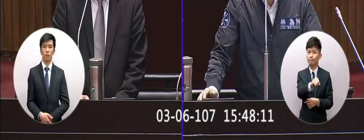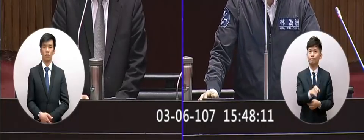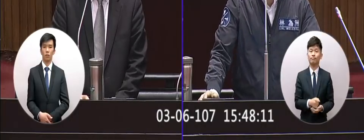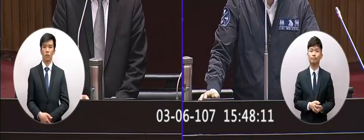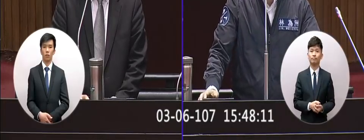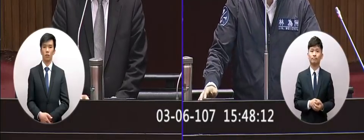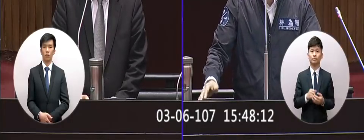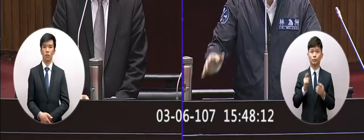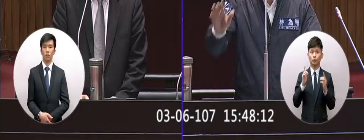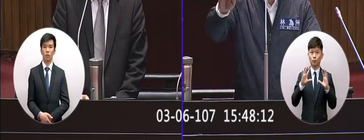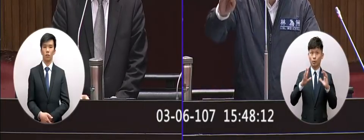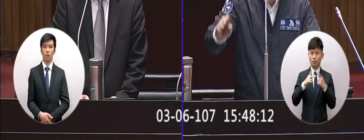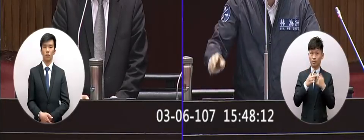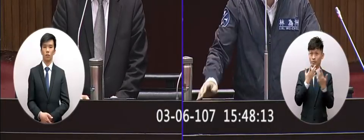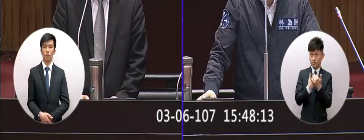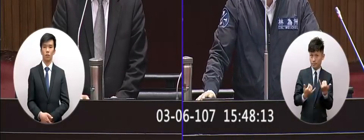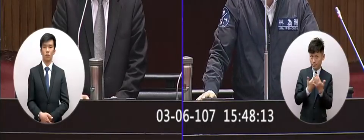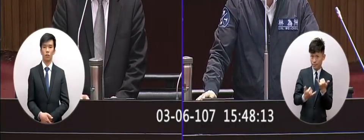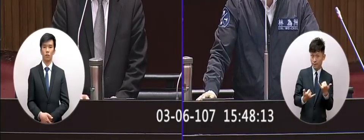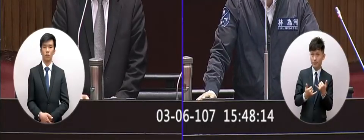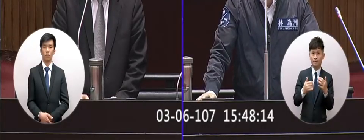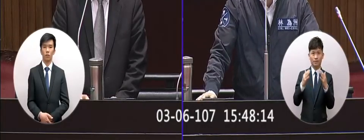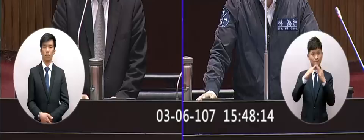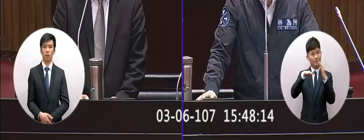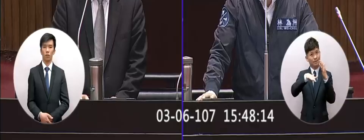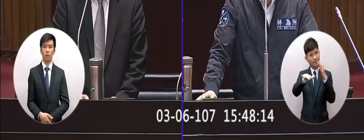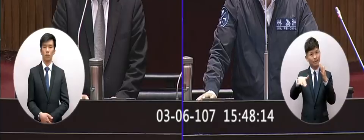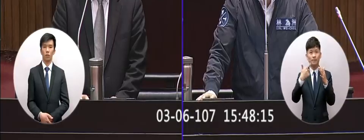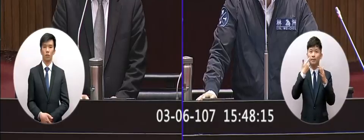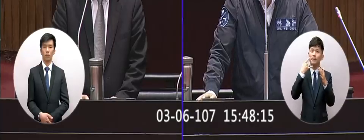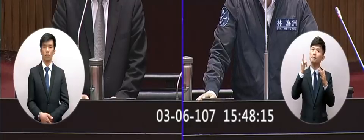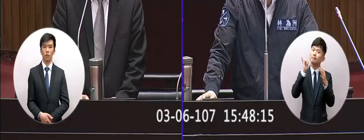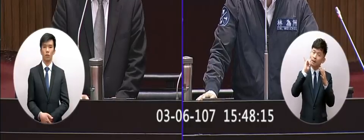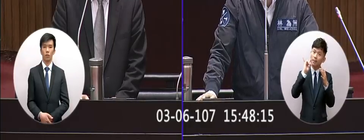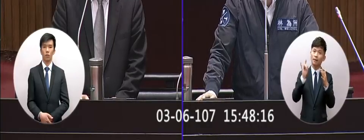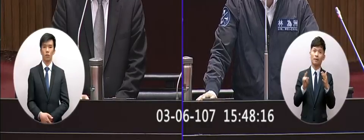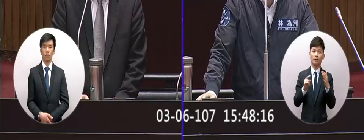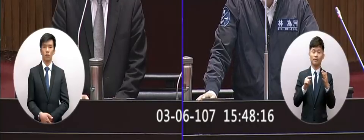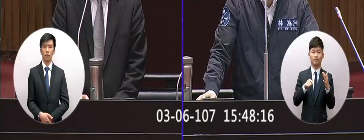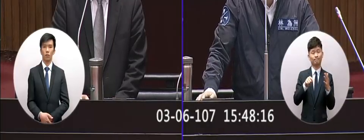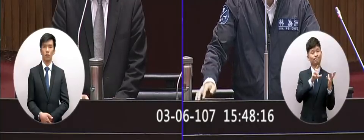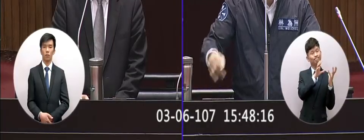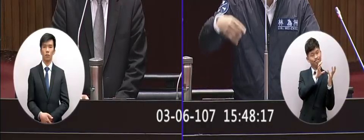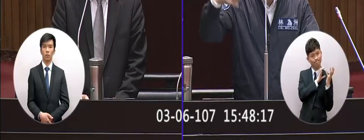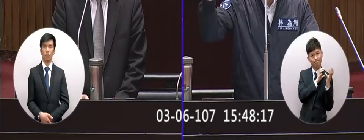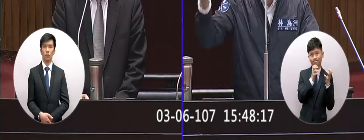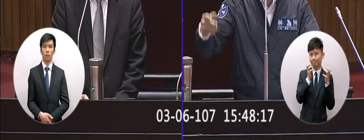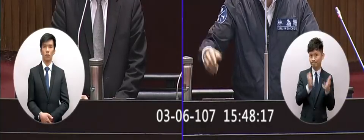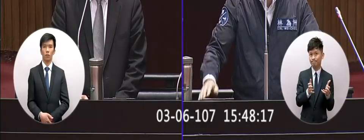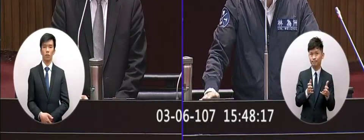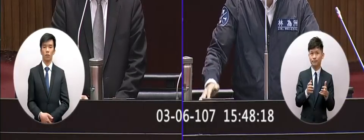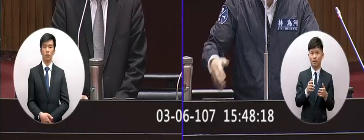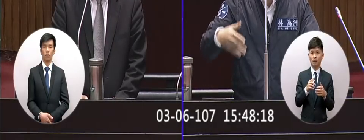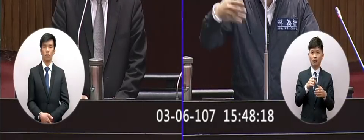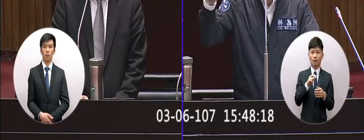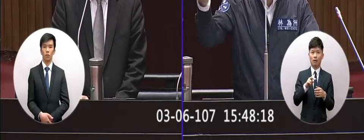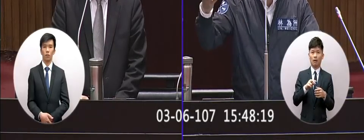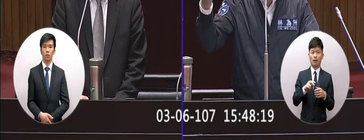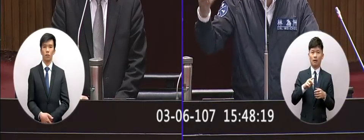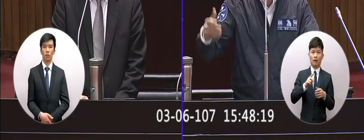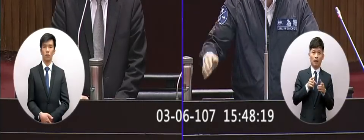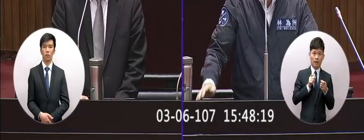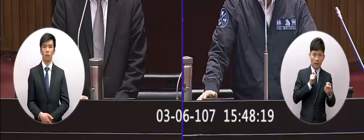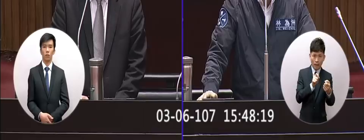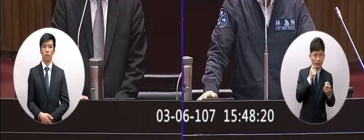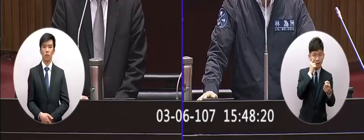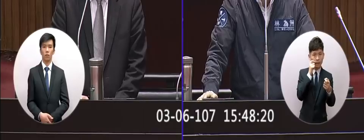对小学生来讲，对 家庭的父母亲来讲也是一个负担，要很远的地方要